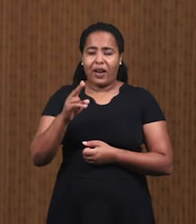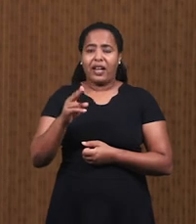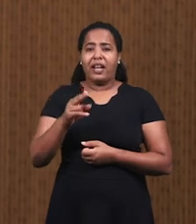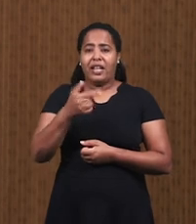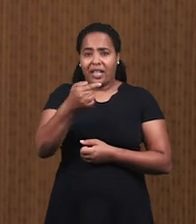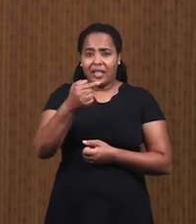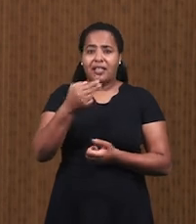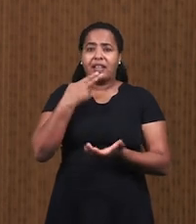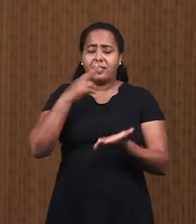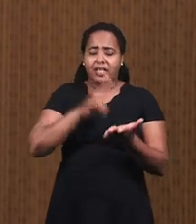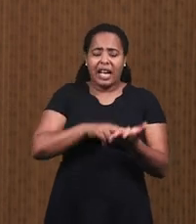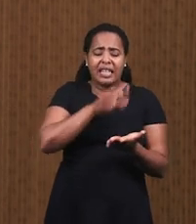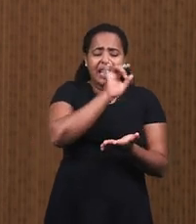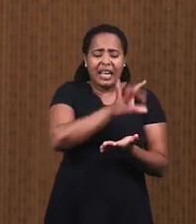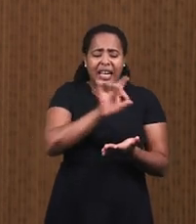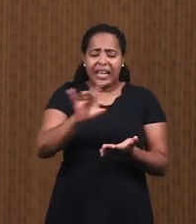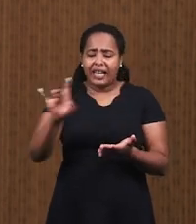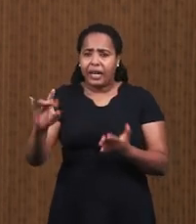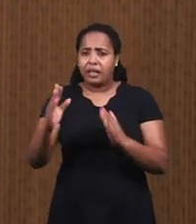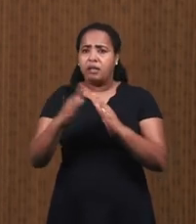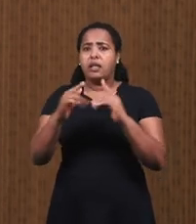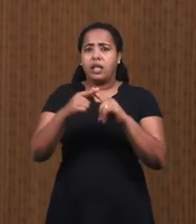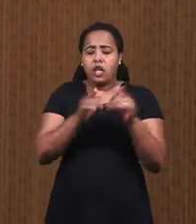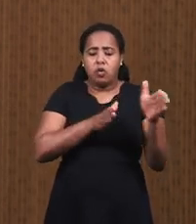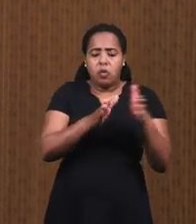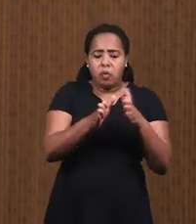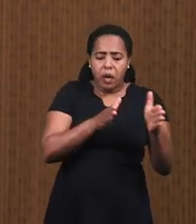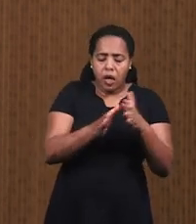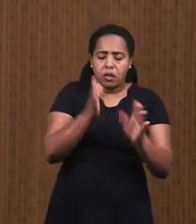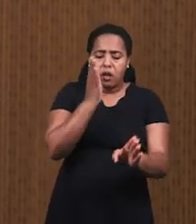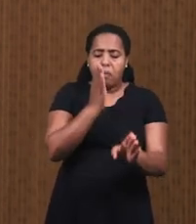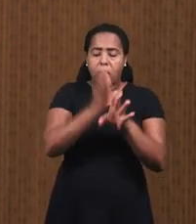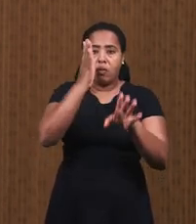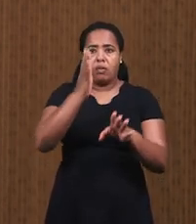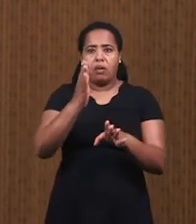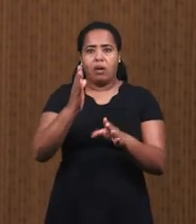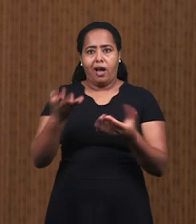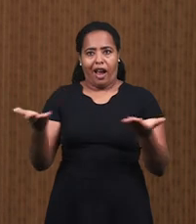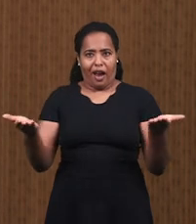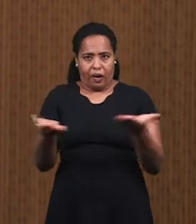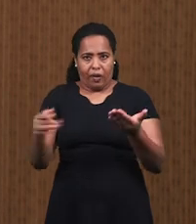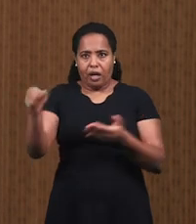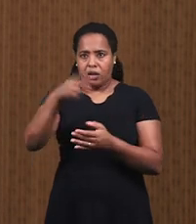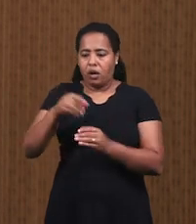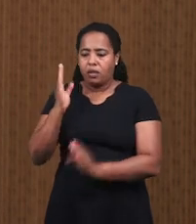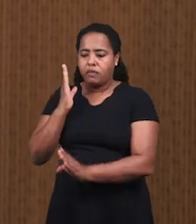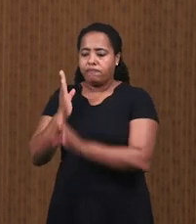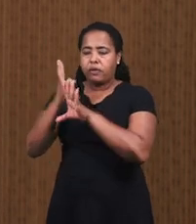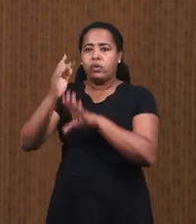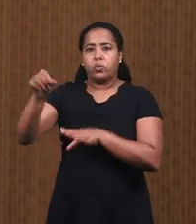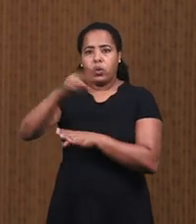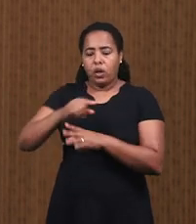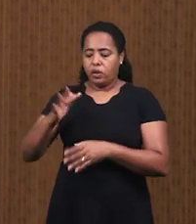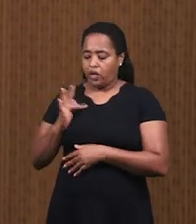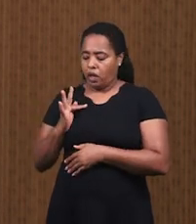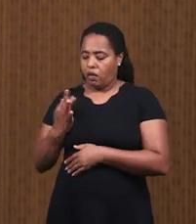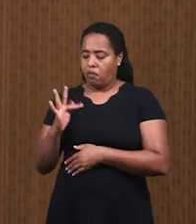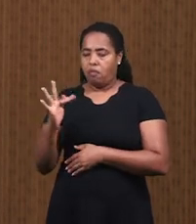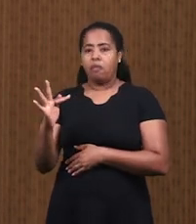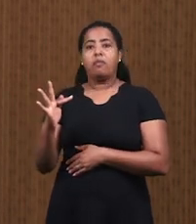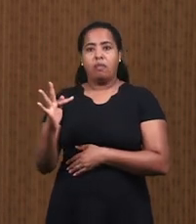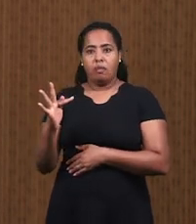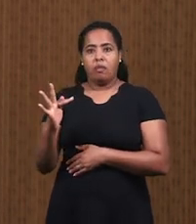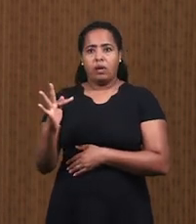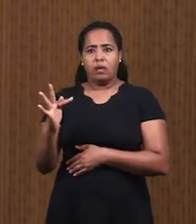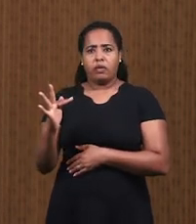семи церквям, каждая церковь узнала свое время, и мы узнали наше время. Наше время называется «время вскоре», в